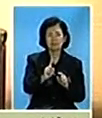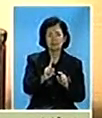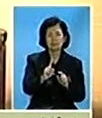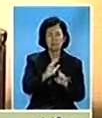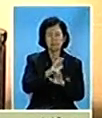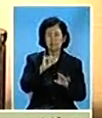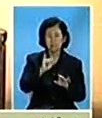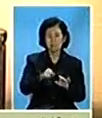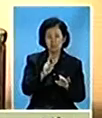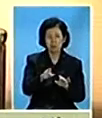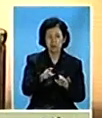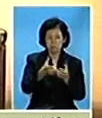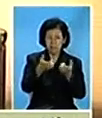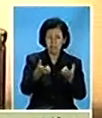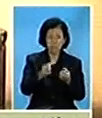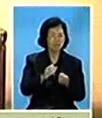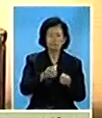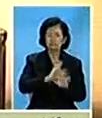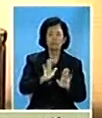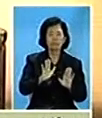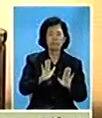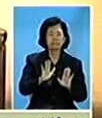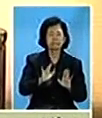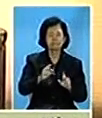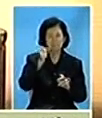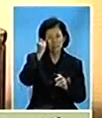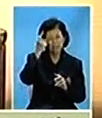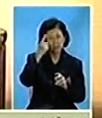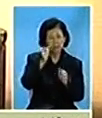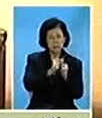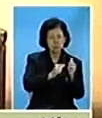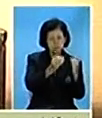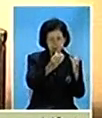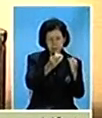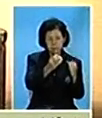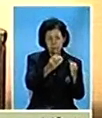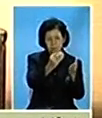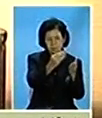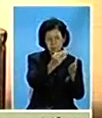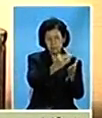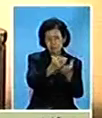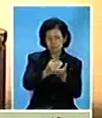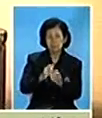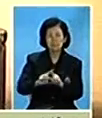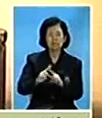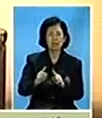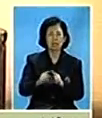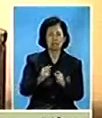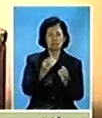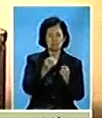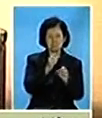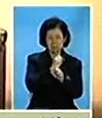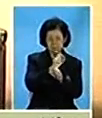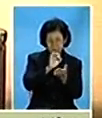ไม่จำเป็นก็ไม่ได้แยกไว้นะครับแต่เข้าใจว่าในทุกส่วนทุกขั้นตอนเนี่ยในหลายมาตราก็ได้พยายามจะเขียนให้เกิดความชัดเจ